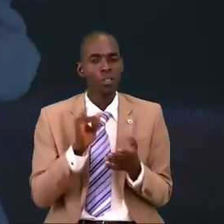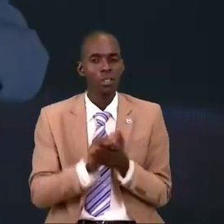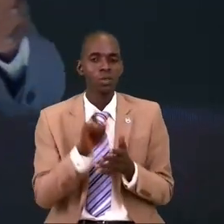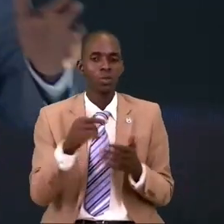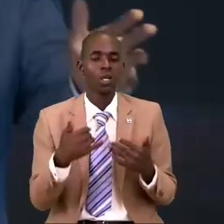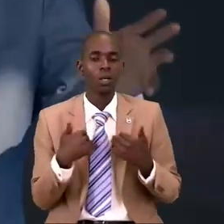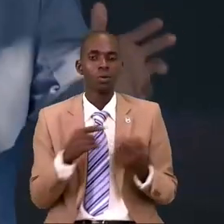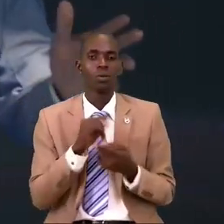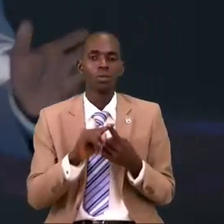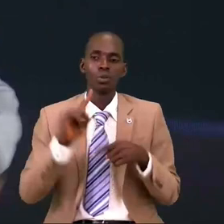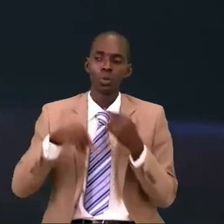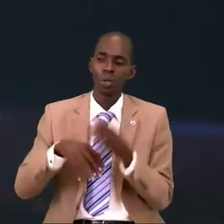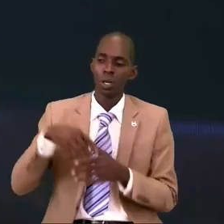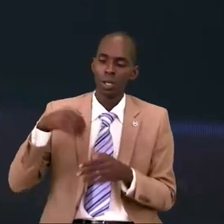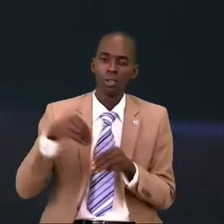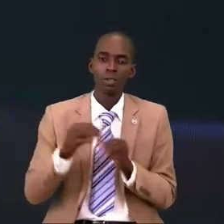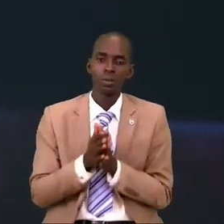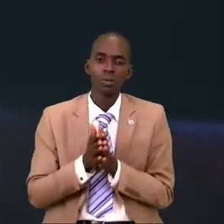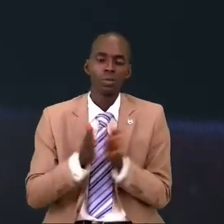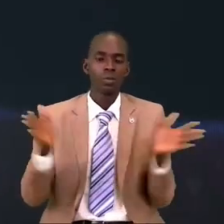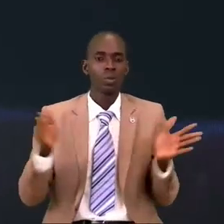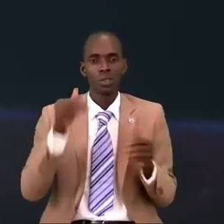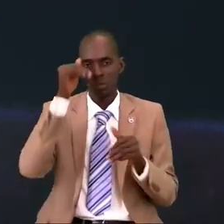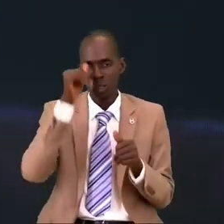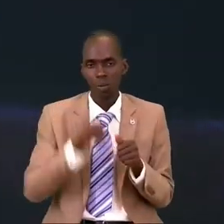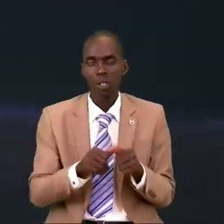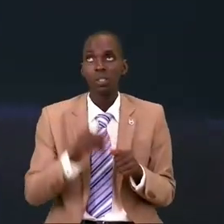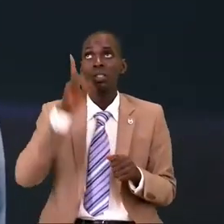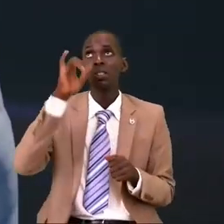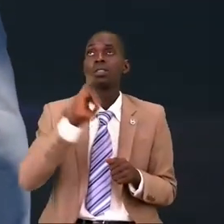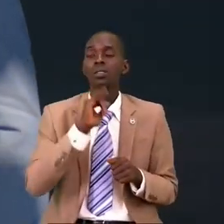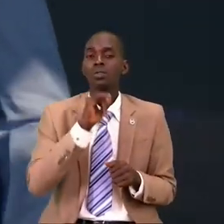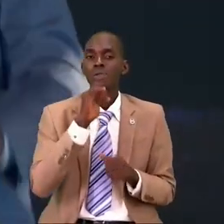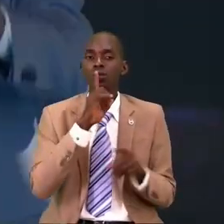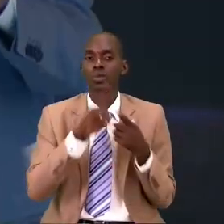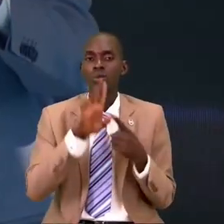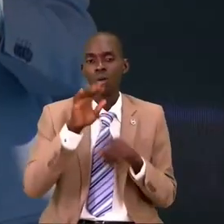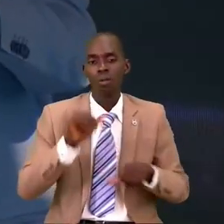tes craintes. Il ne parle pas à vos pensées humaines. Il parle à ta foi.